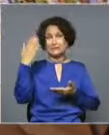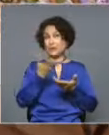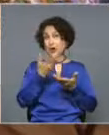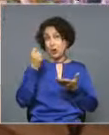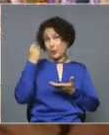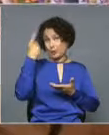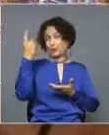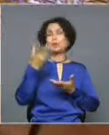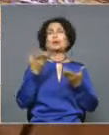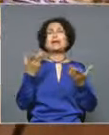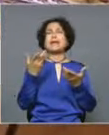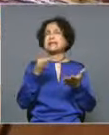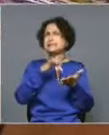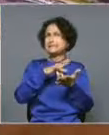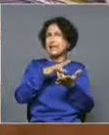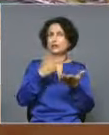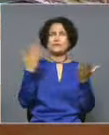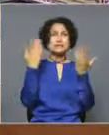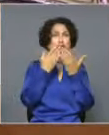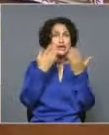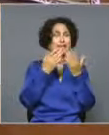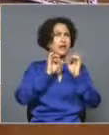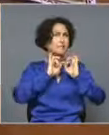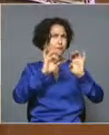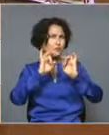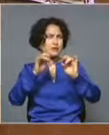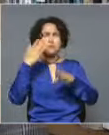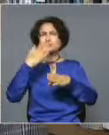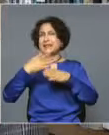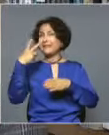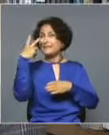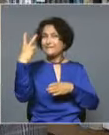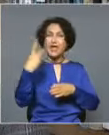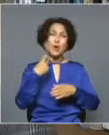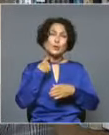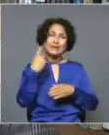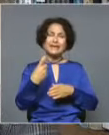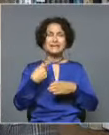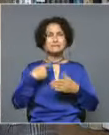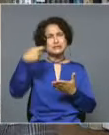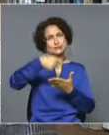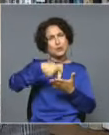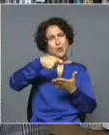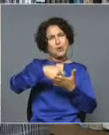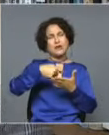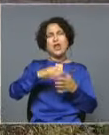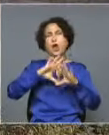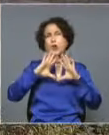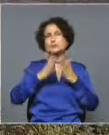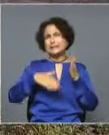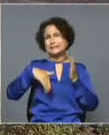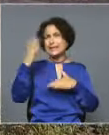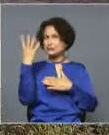съвременни центрове на четене и информираност. През последните 2 години сме закупили книги общо за над 4000